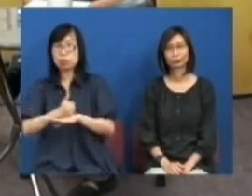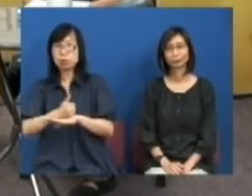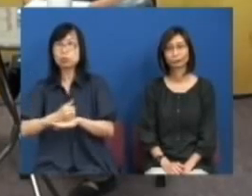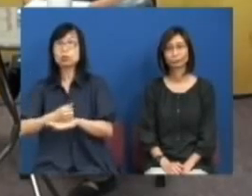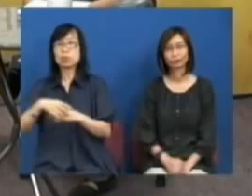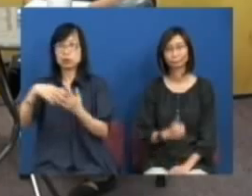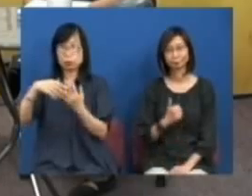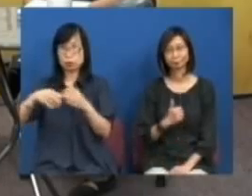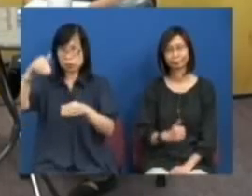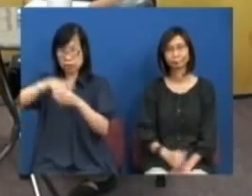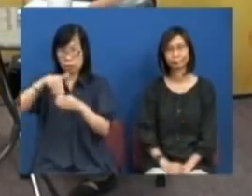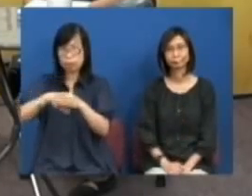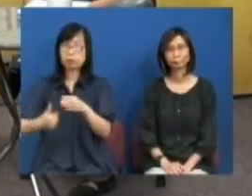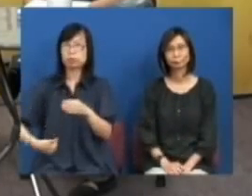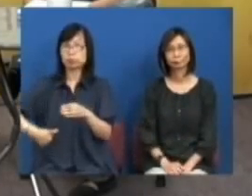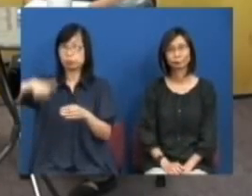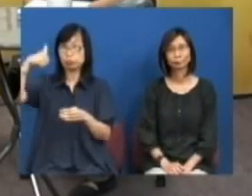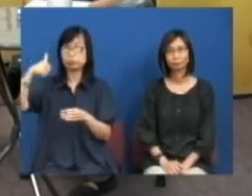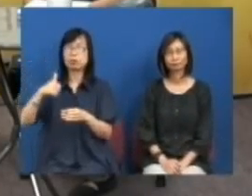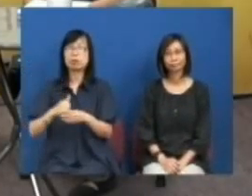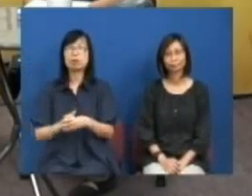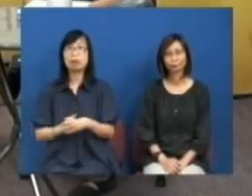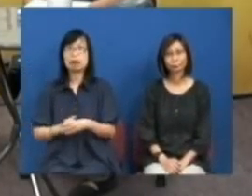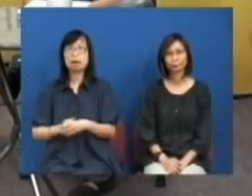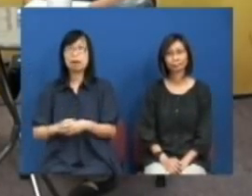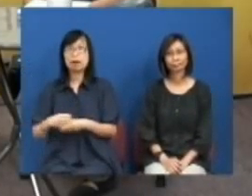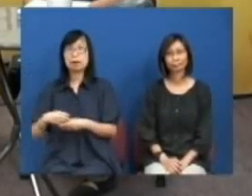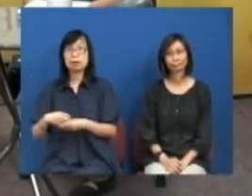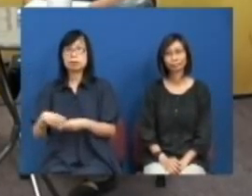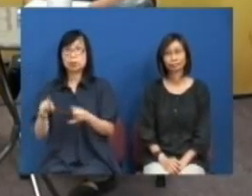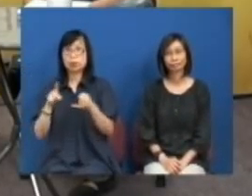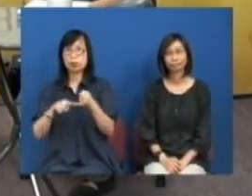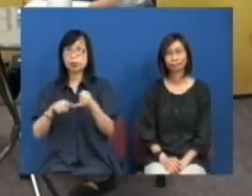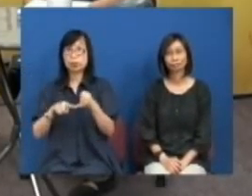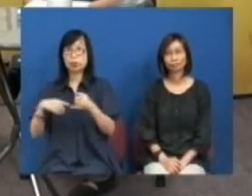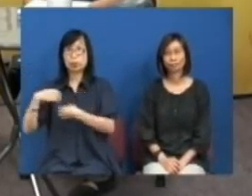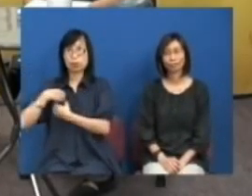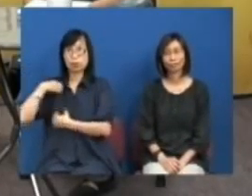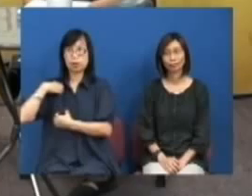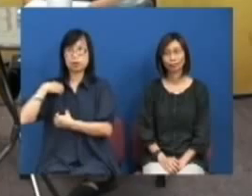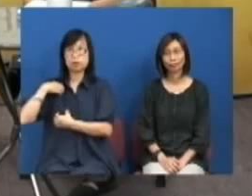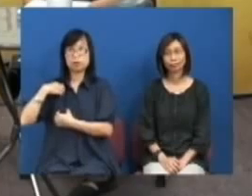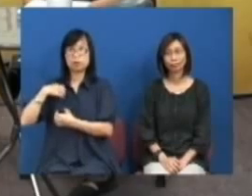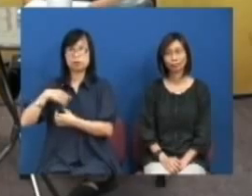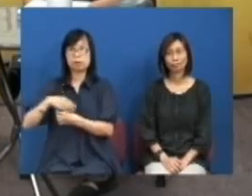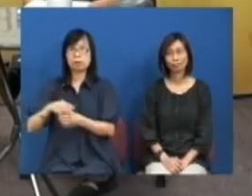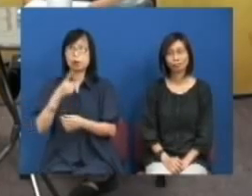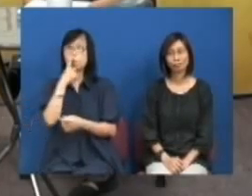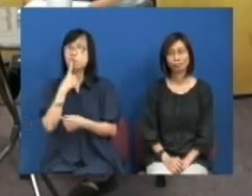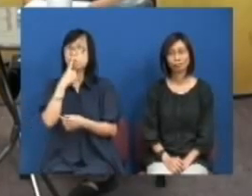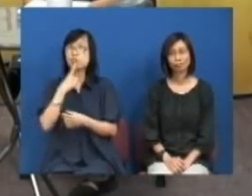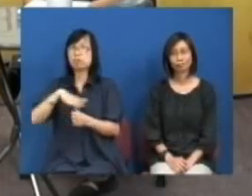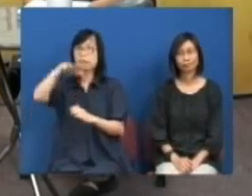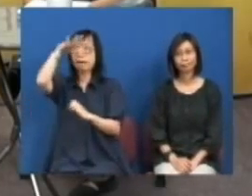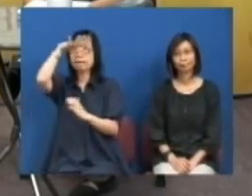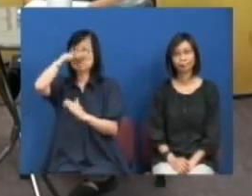喎，即係九成選票到啦，軍人得一成。咁最後尾軍人咧就決定咗血腥鎮壓，唔肯交出政